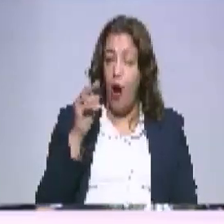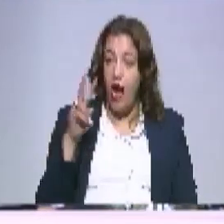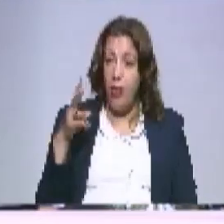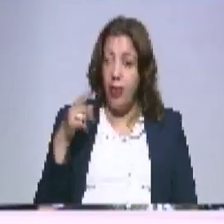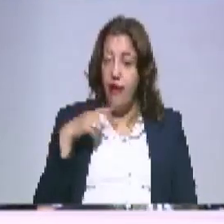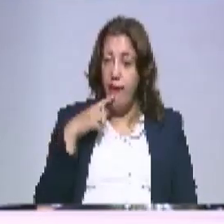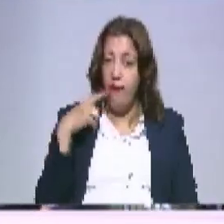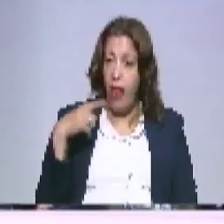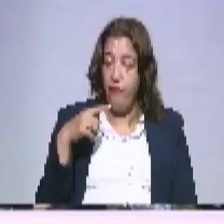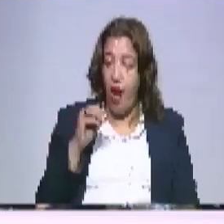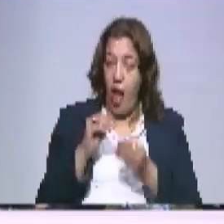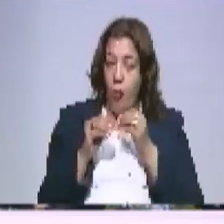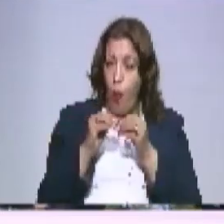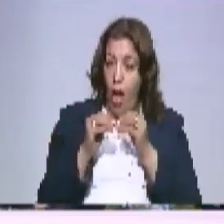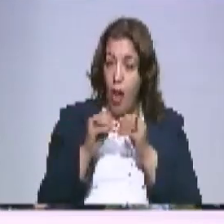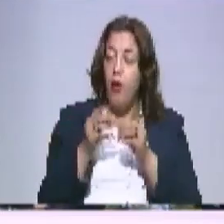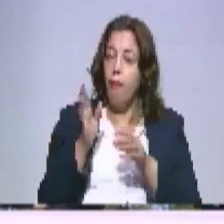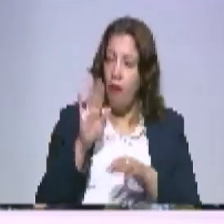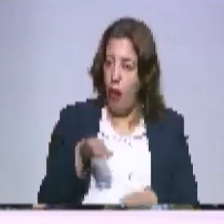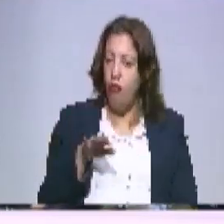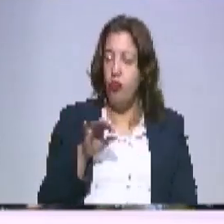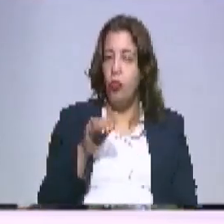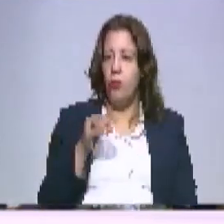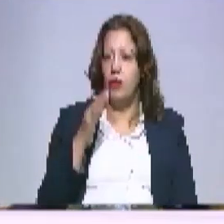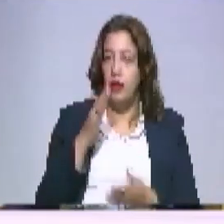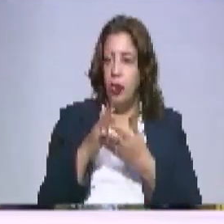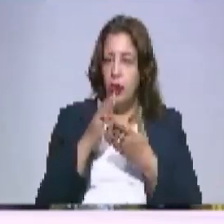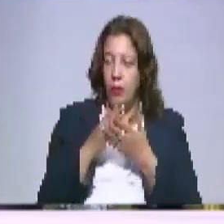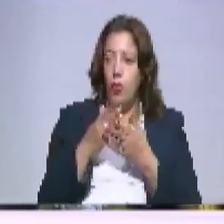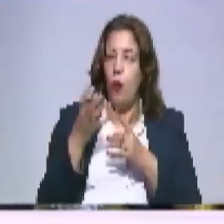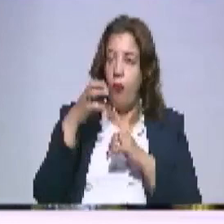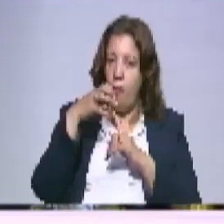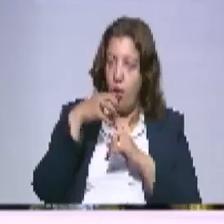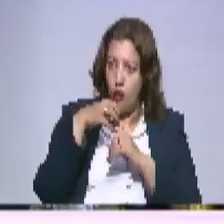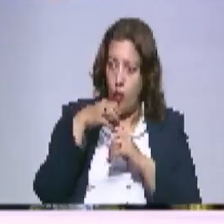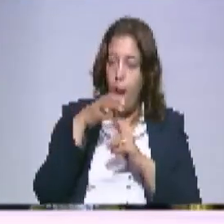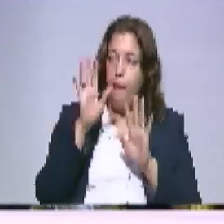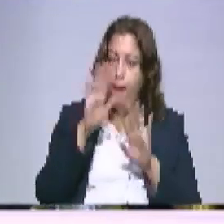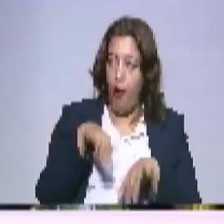تماما. كويس، عبال بقى ما نعمل دي نجيب بقى الحاجة بتاعتنا.